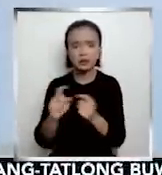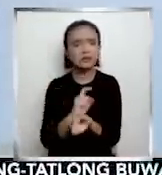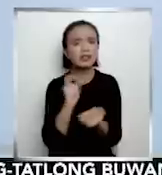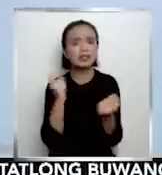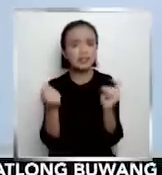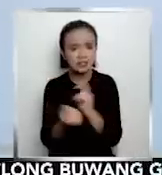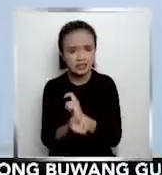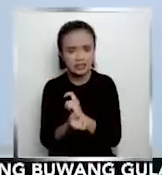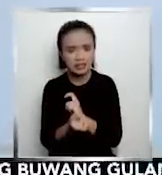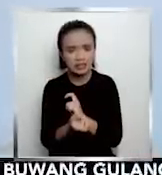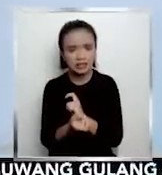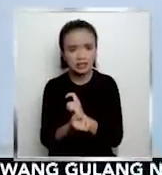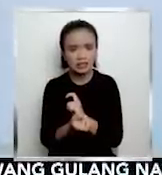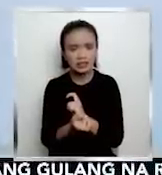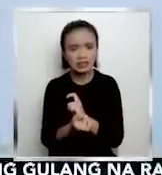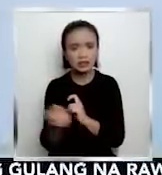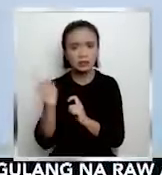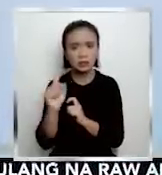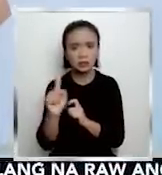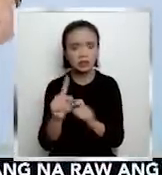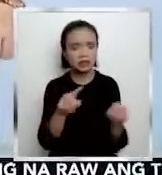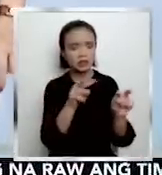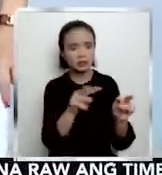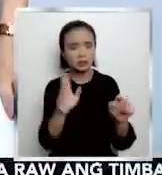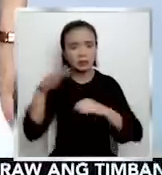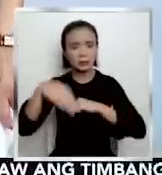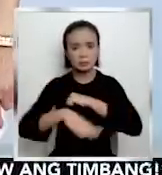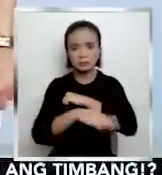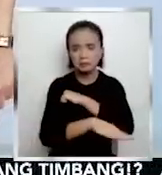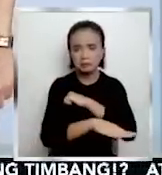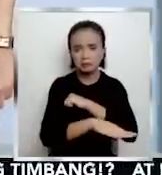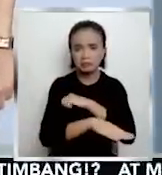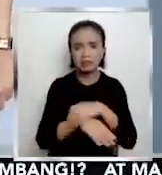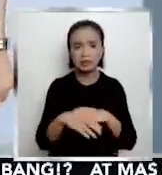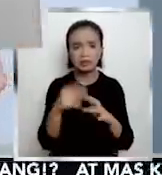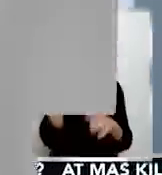tanawin sa pamusong baybayin? Tinutukan yan ni Maki Pulido.